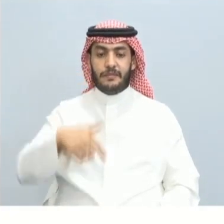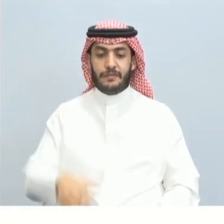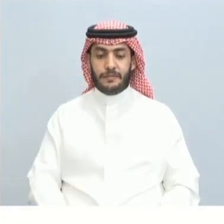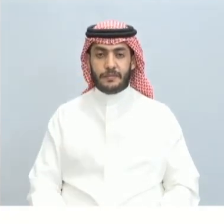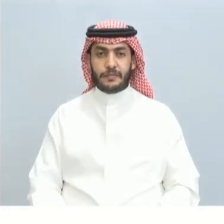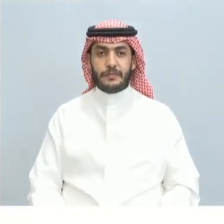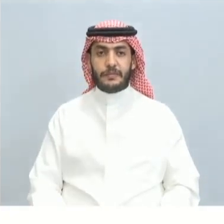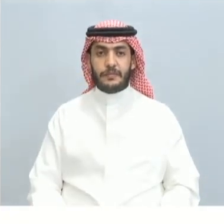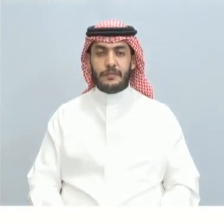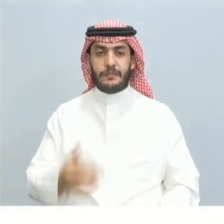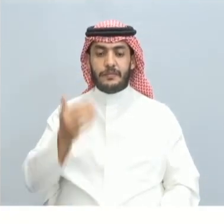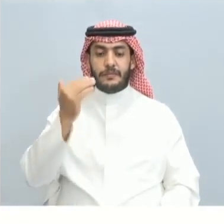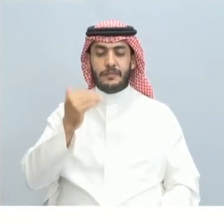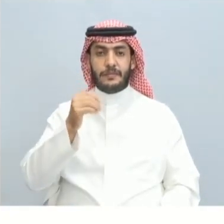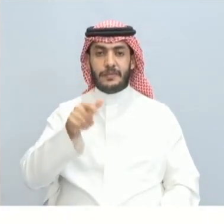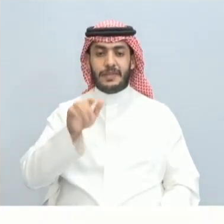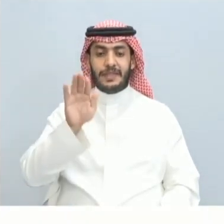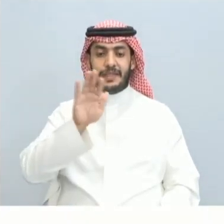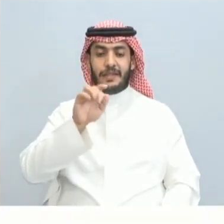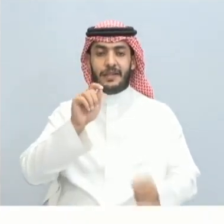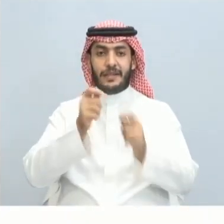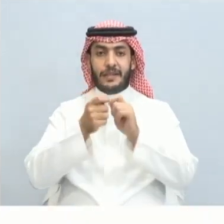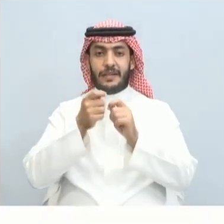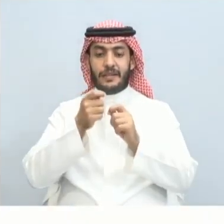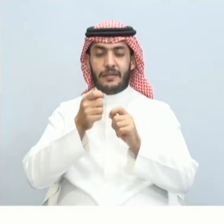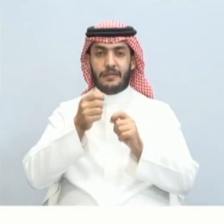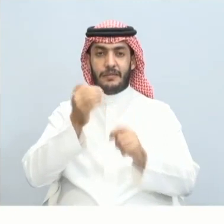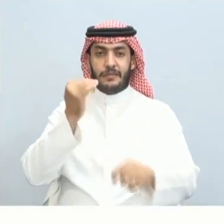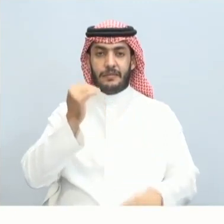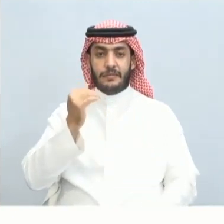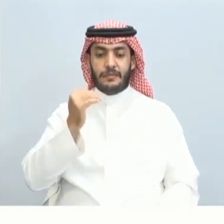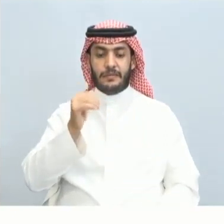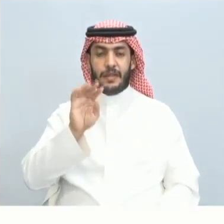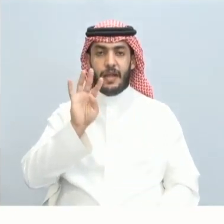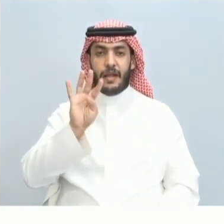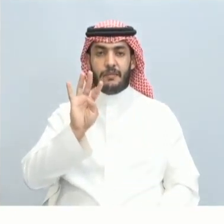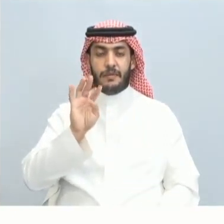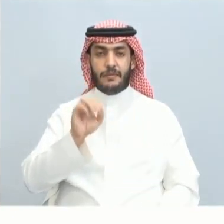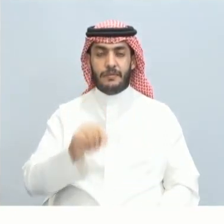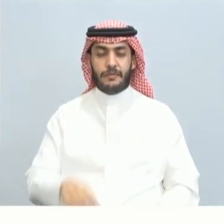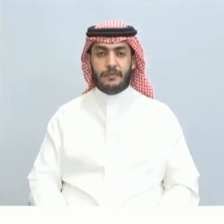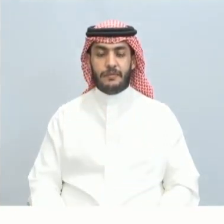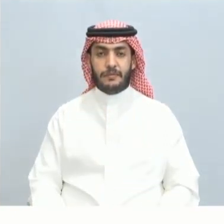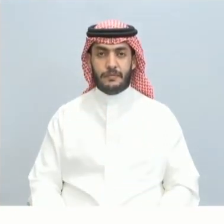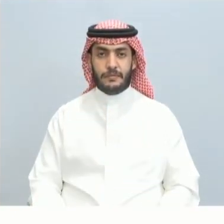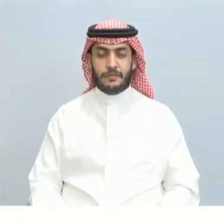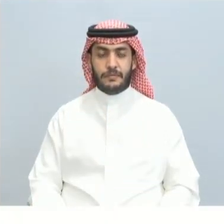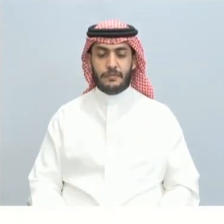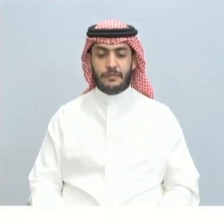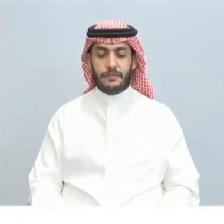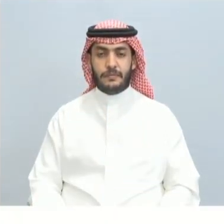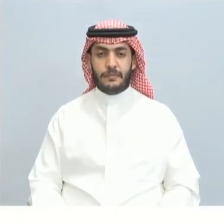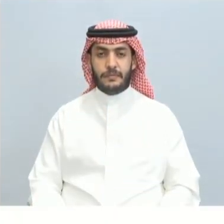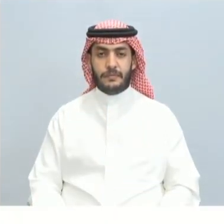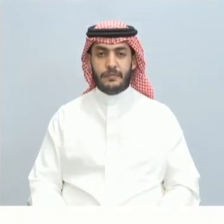الان لدينا من قيم س العدد ماذا نعم العدد اربعه نضع مكان